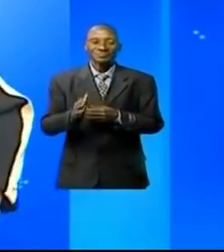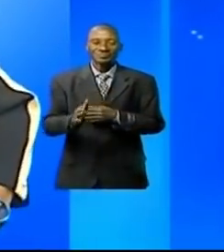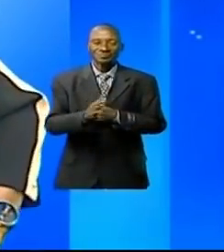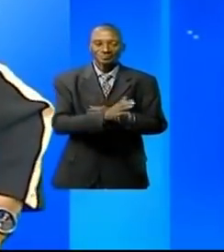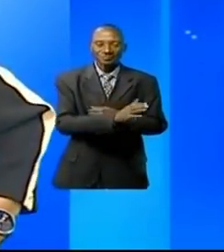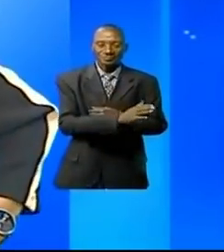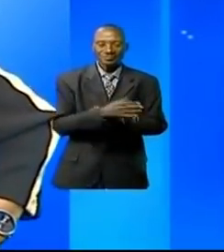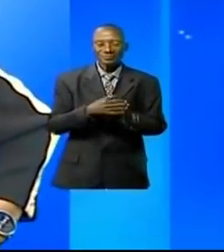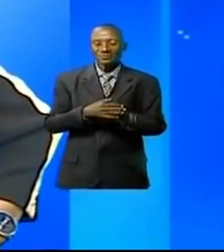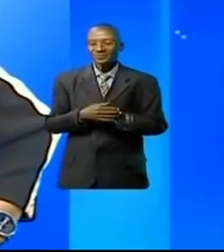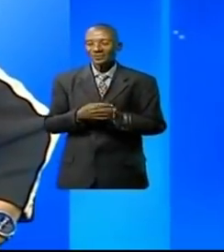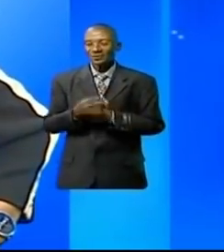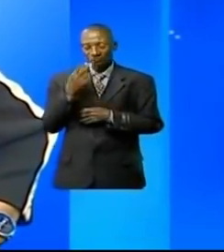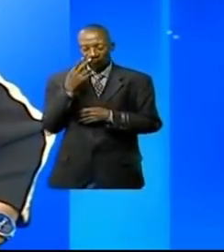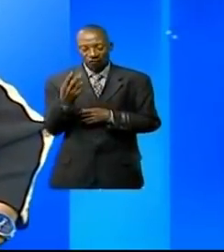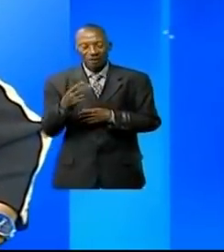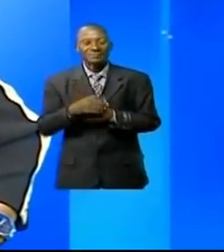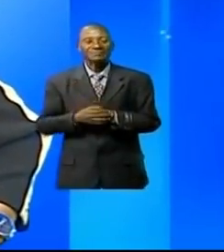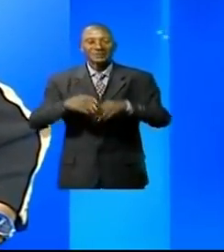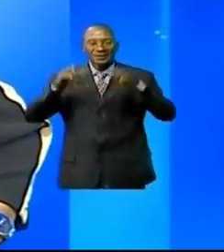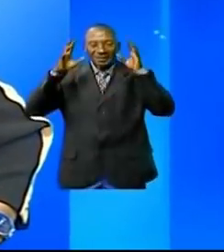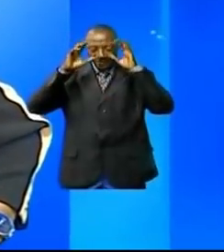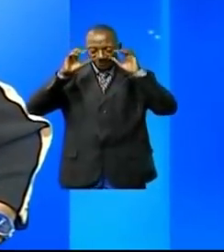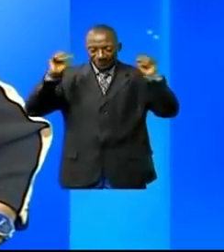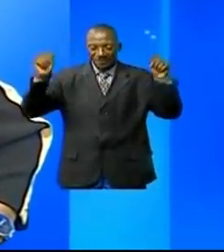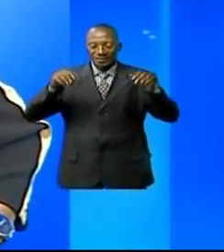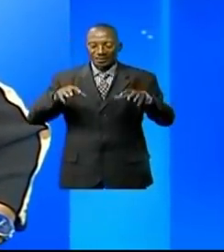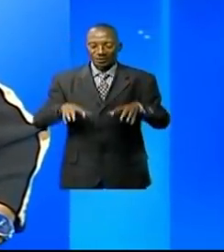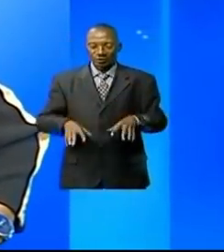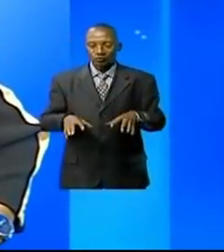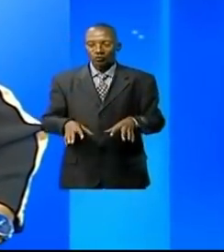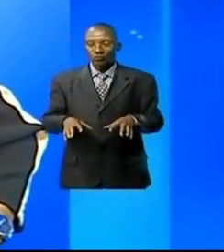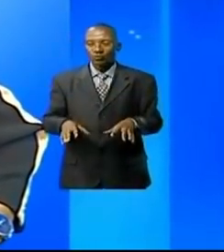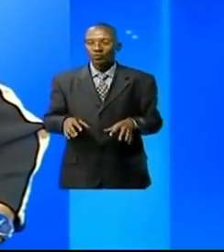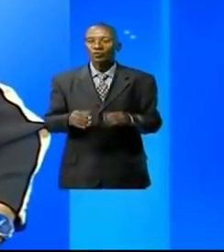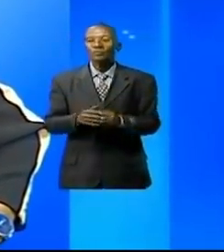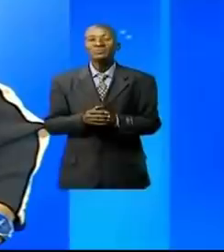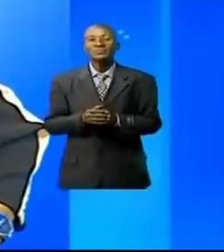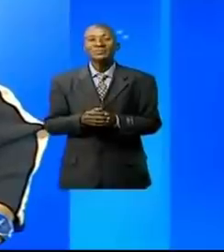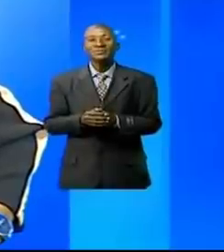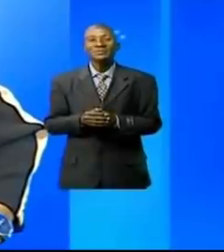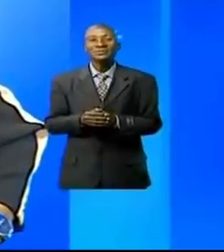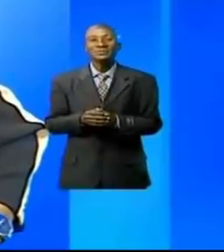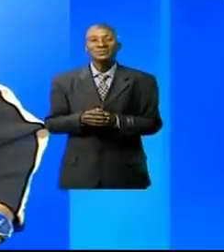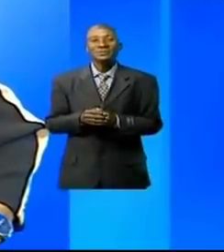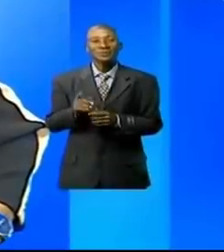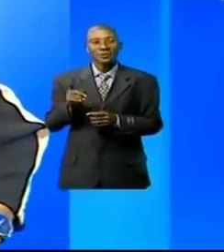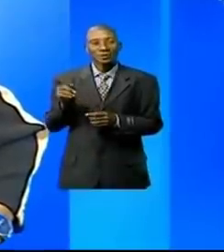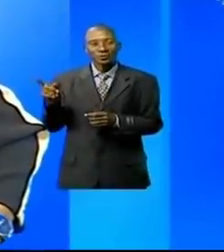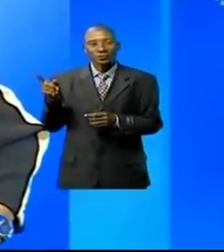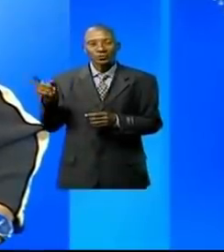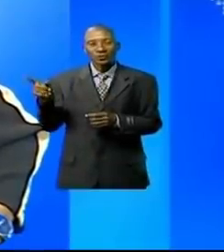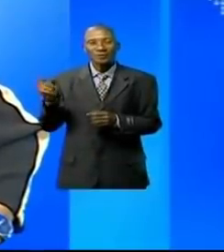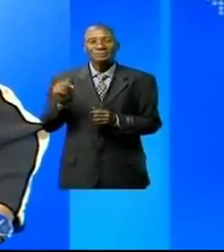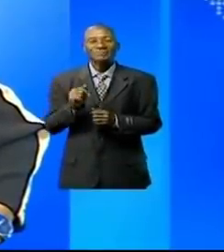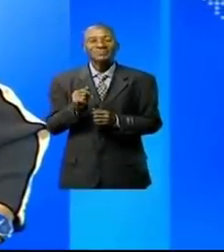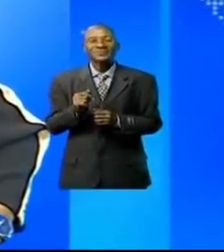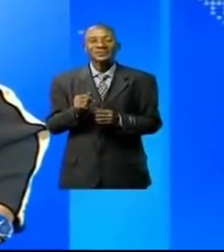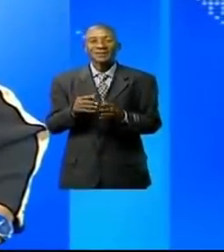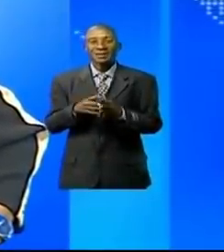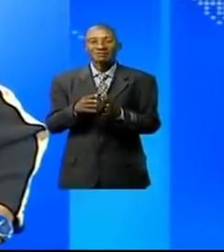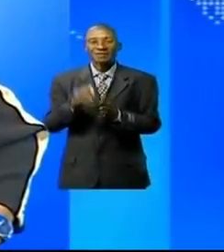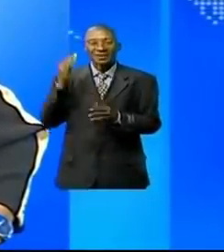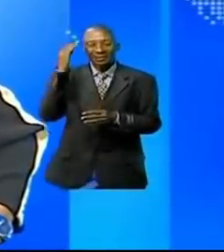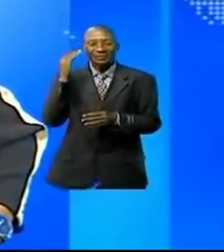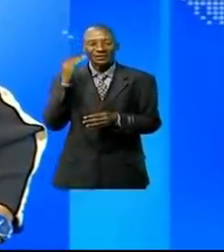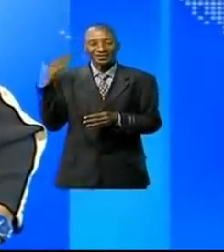les prisons de la République démocratique du Congo méritent d'être décongestionnées. La ministre d'État, ministre